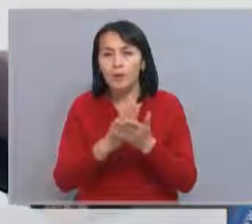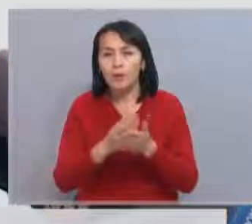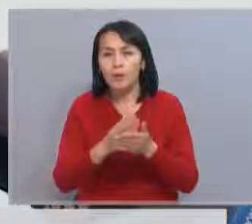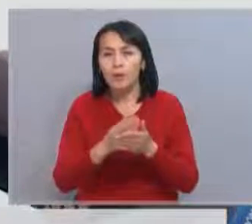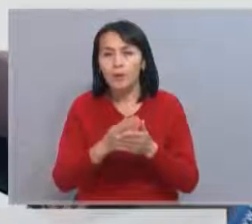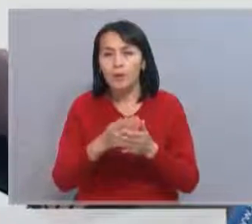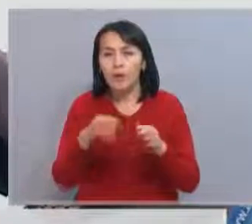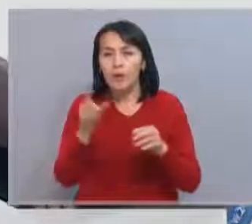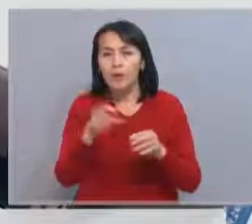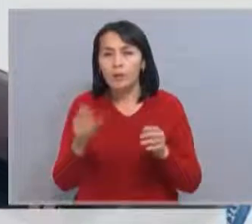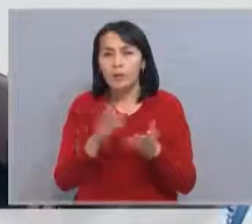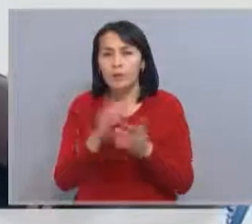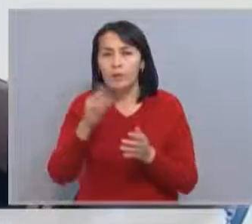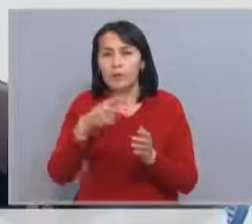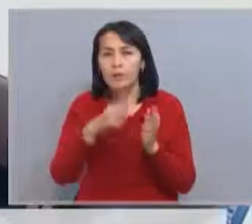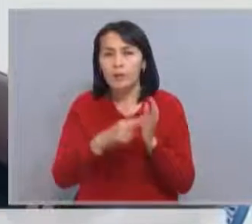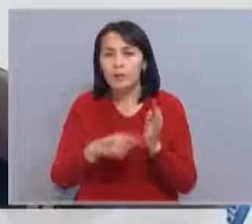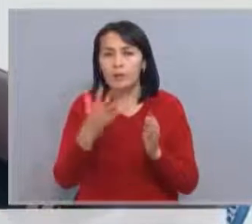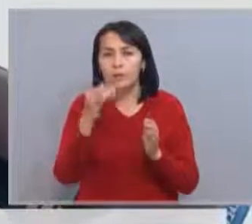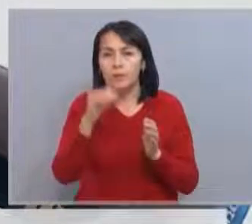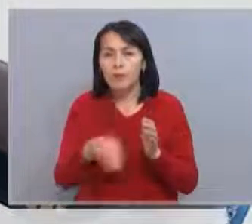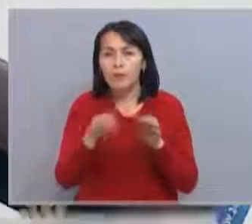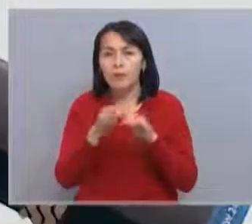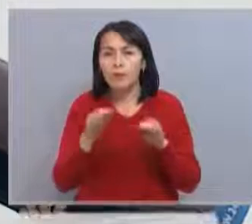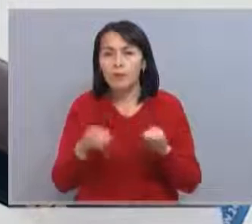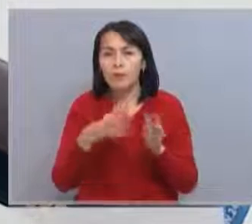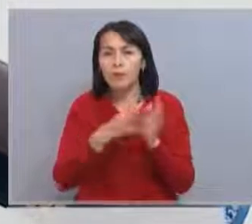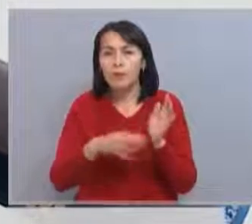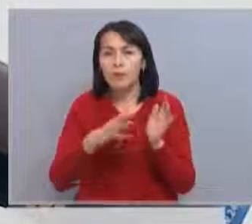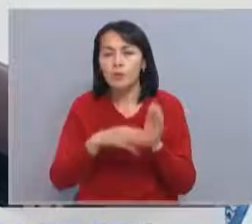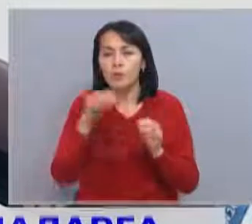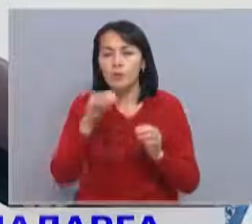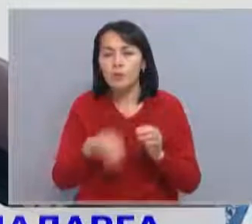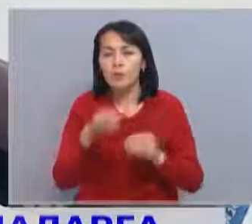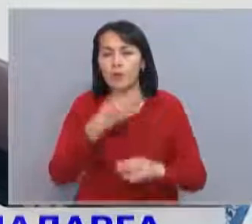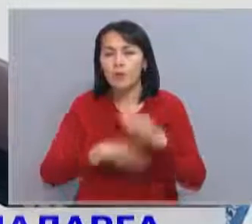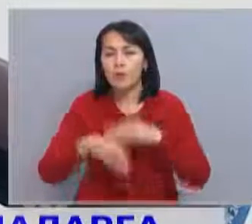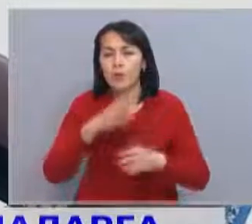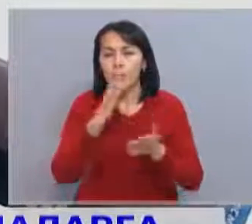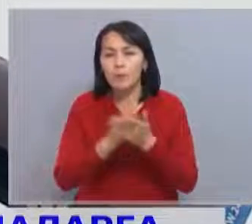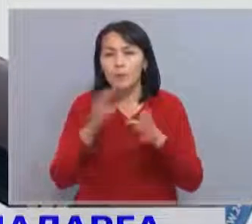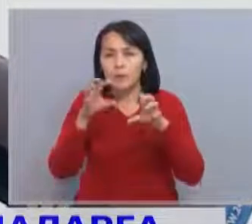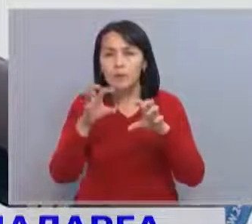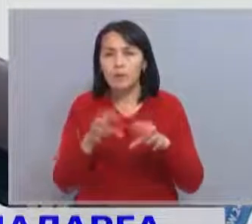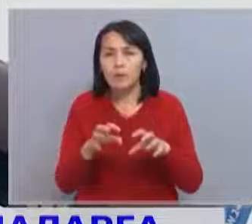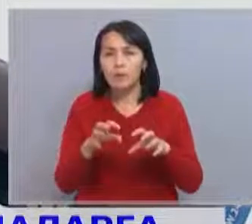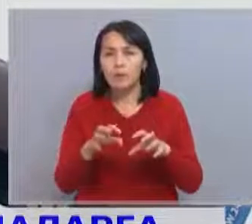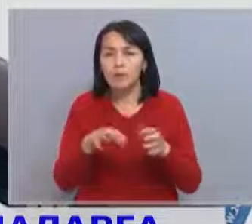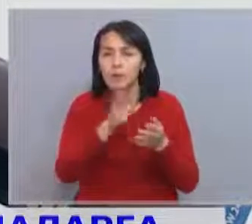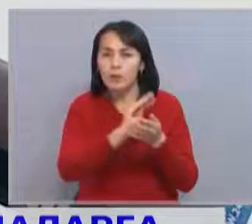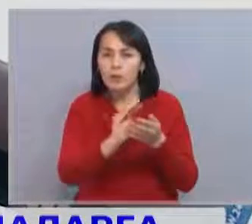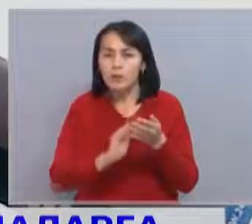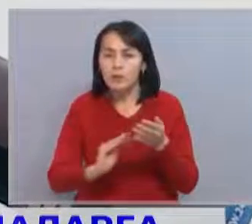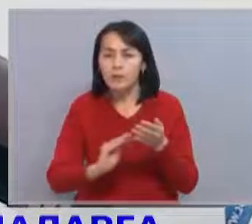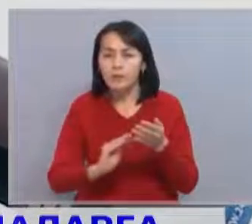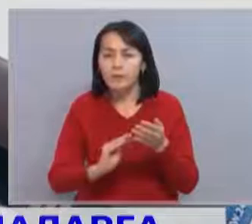бар. Оның ішінде 175 мыңы тек қана балалар. Оның ішінде 99 мыңы мүгедектігі бар заңды түрде жаңағы